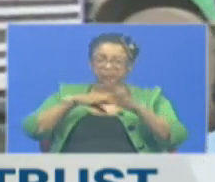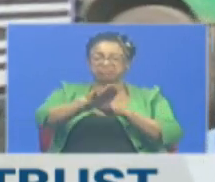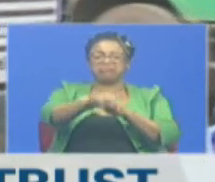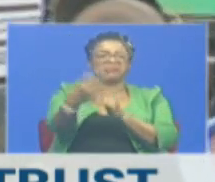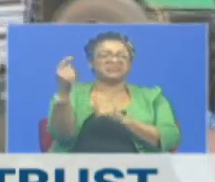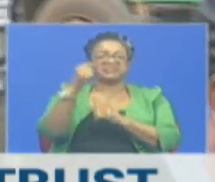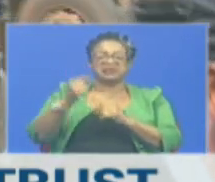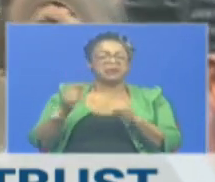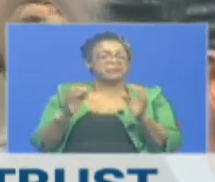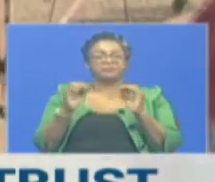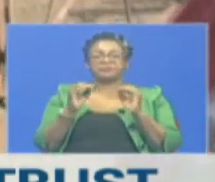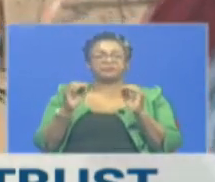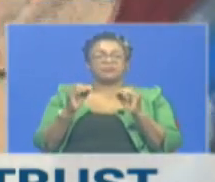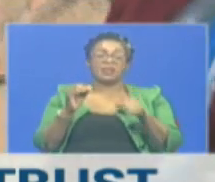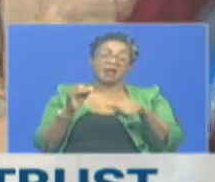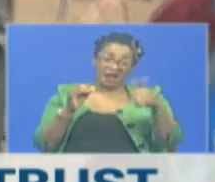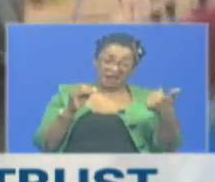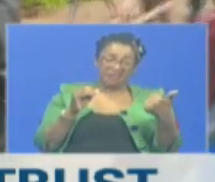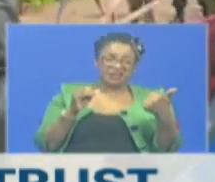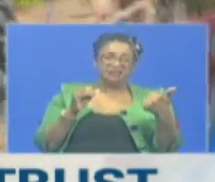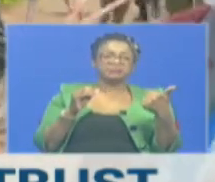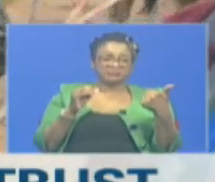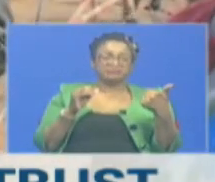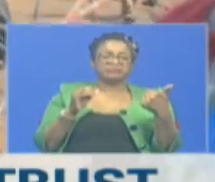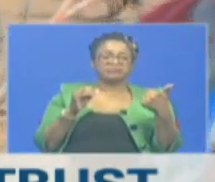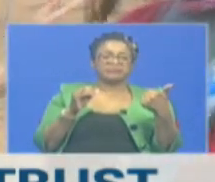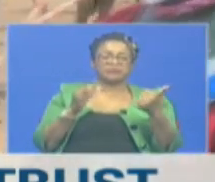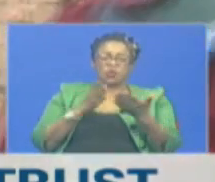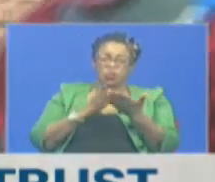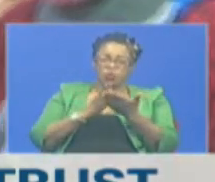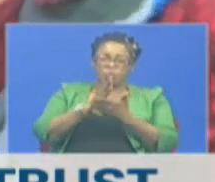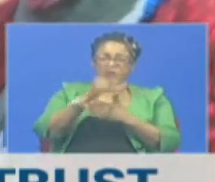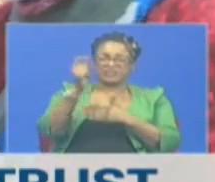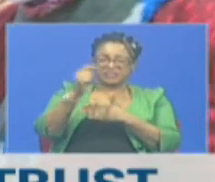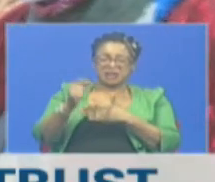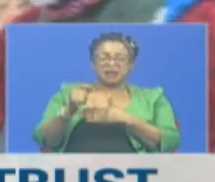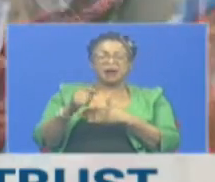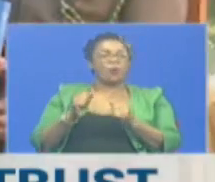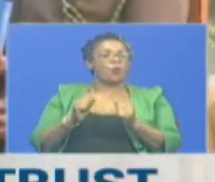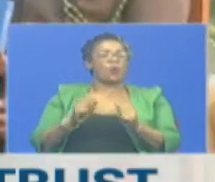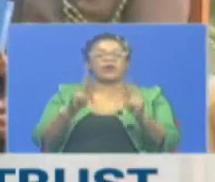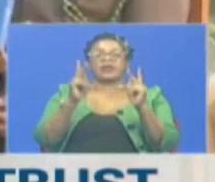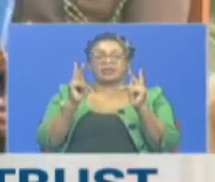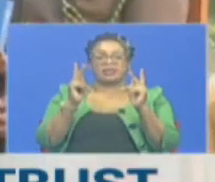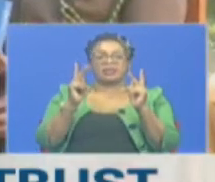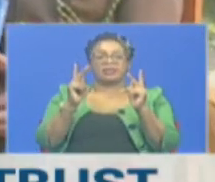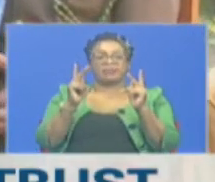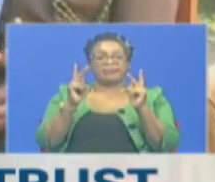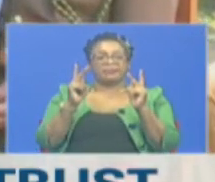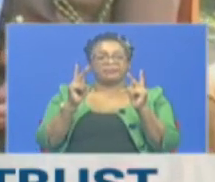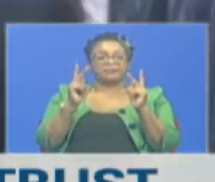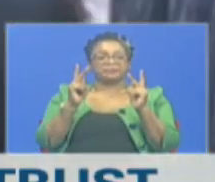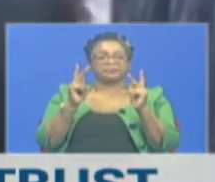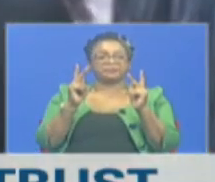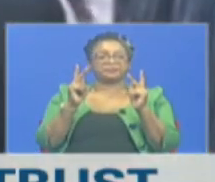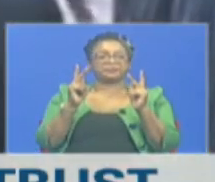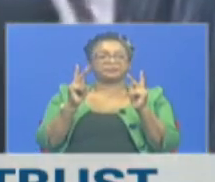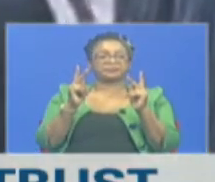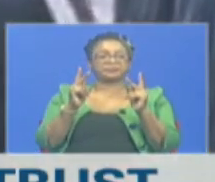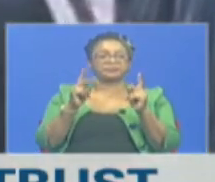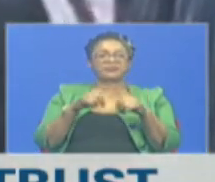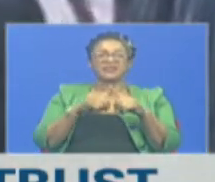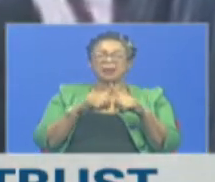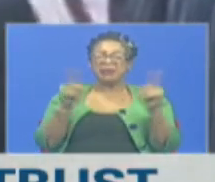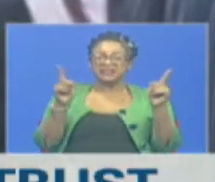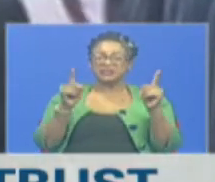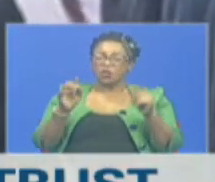those from other nationalities transiting through Tanzania to their respective countries will be allowed through. Lakini kwa wenzetu